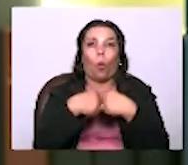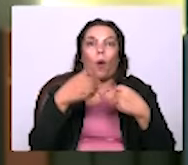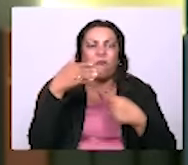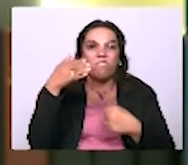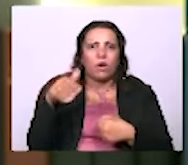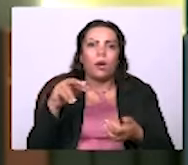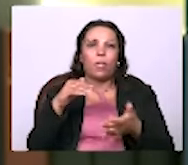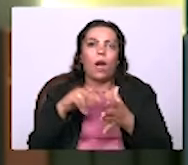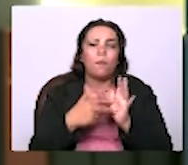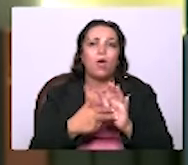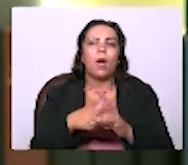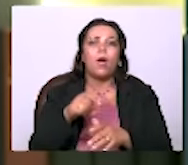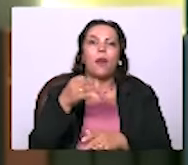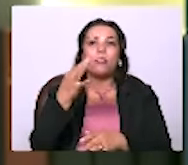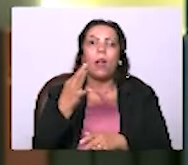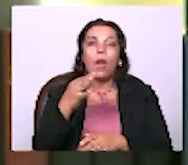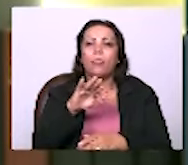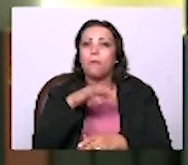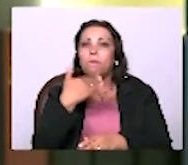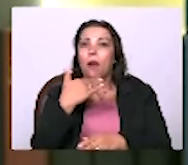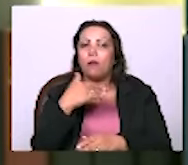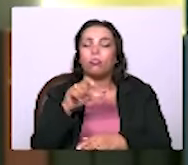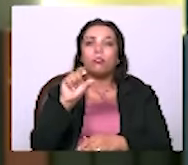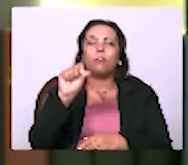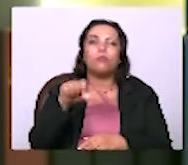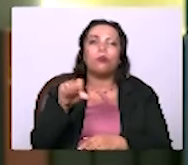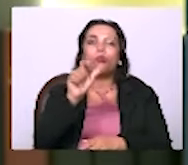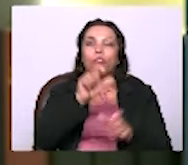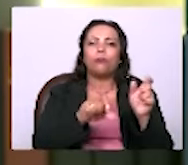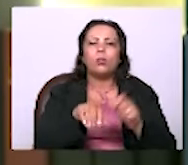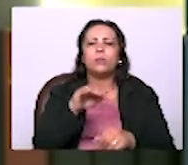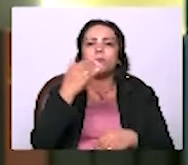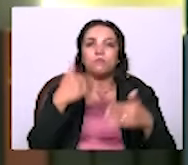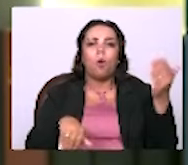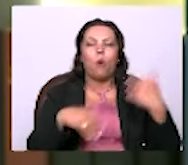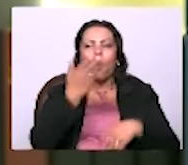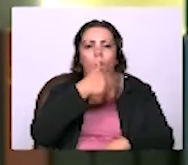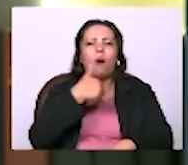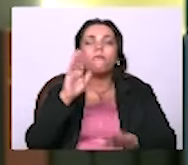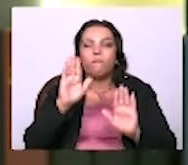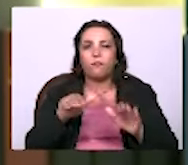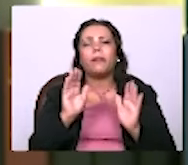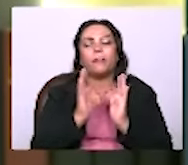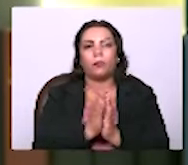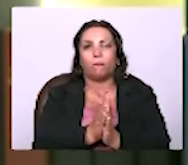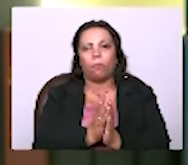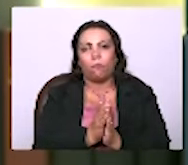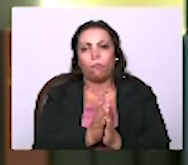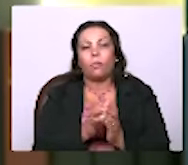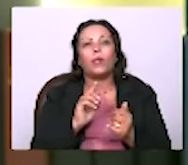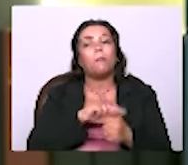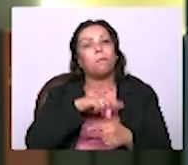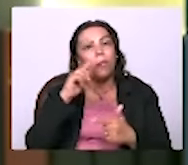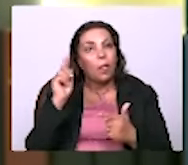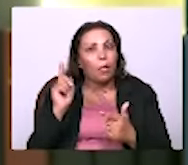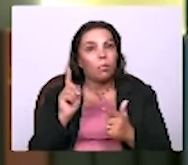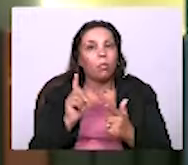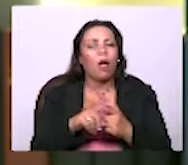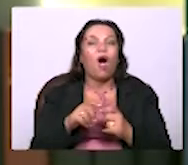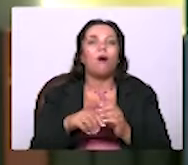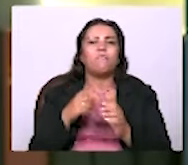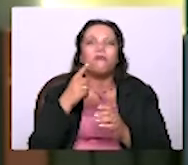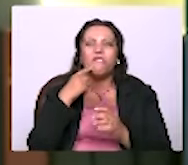تسببوا في وفاه لاثه واصابه 19 مواطن وبعدين يعني بعض العربات